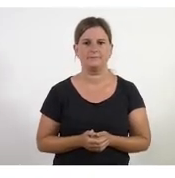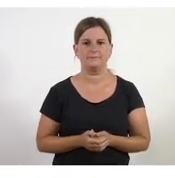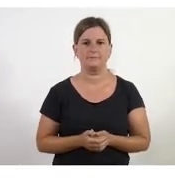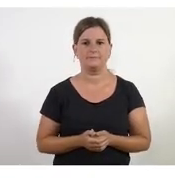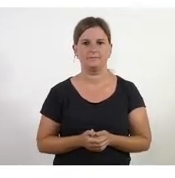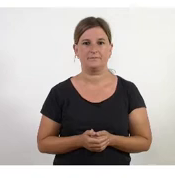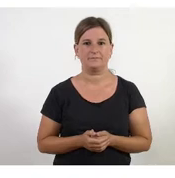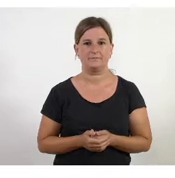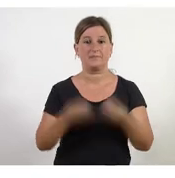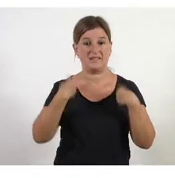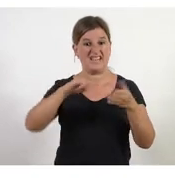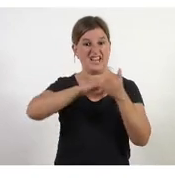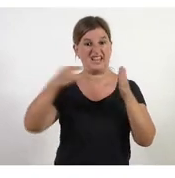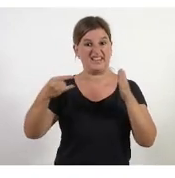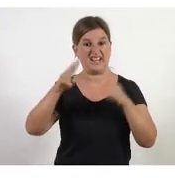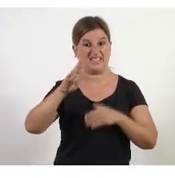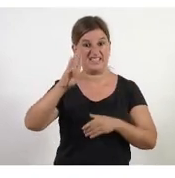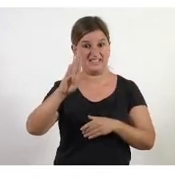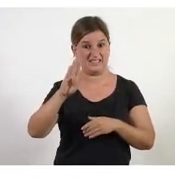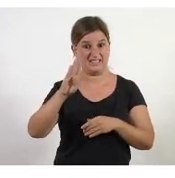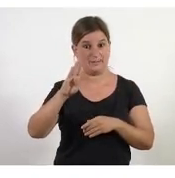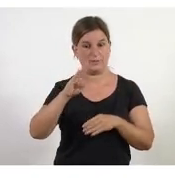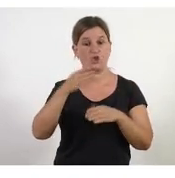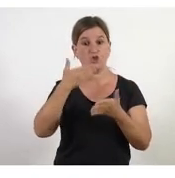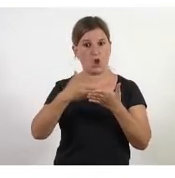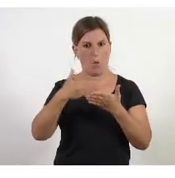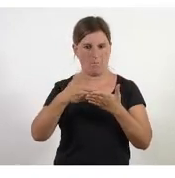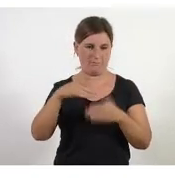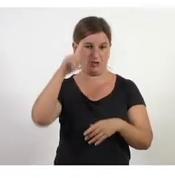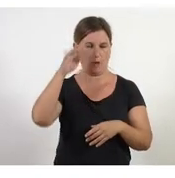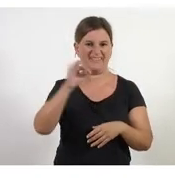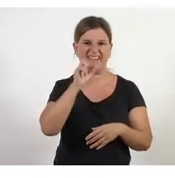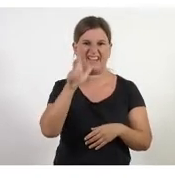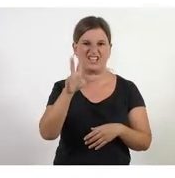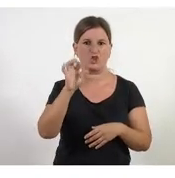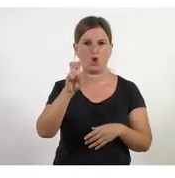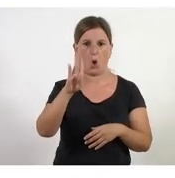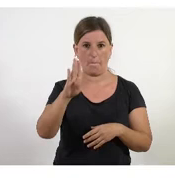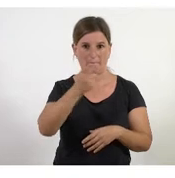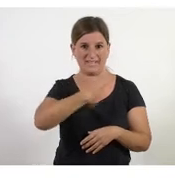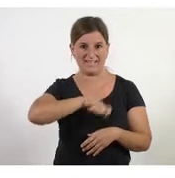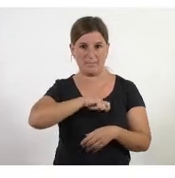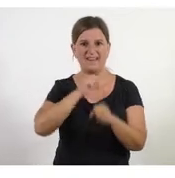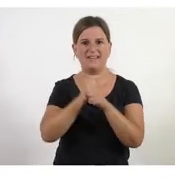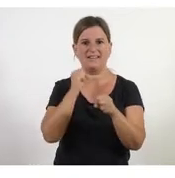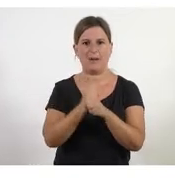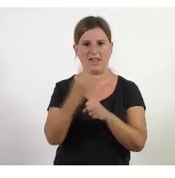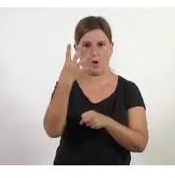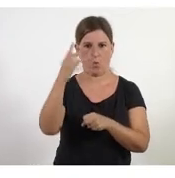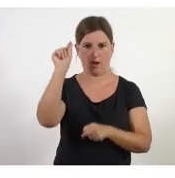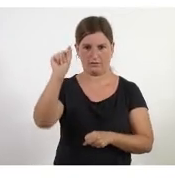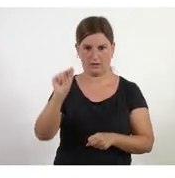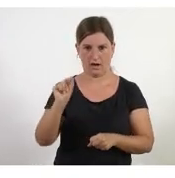TechSap Spain treballa en aquests quatre punts que veiem. I nosaltres, sobretot,